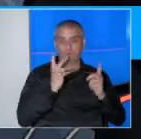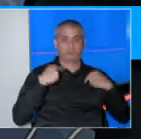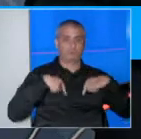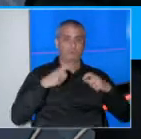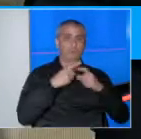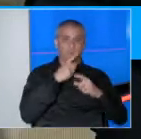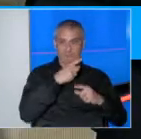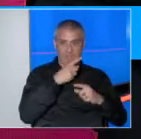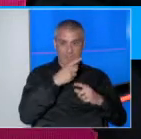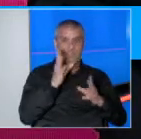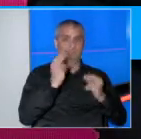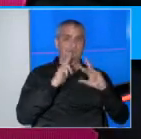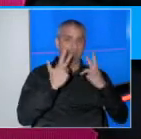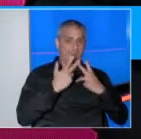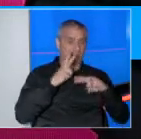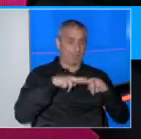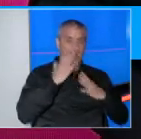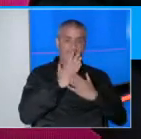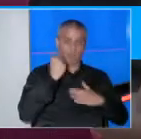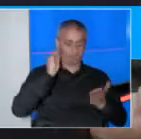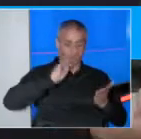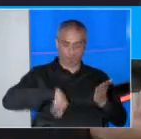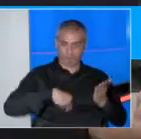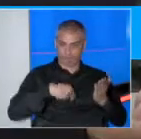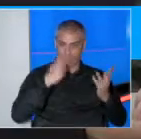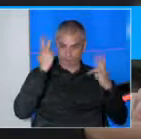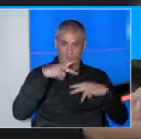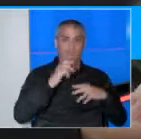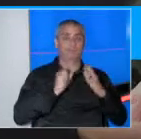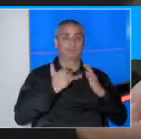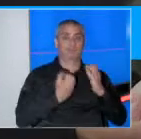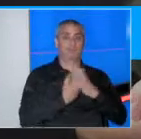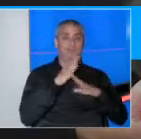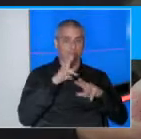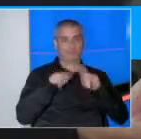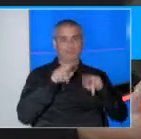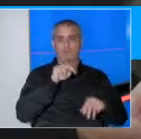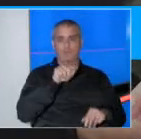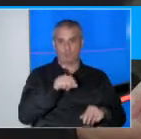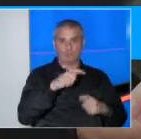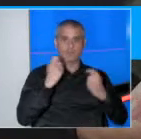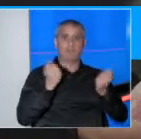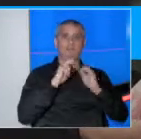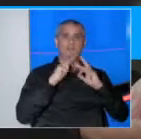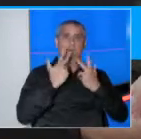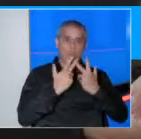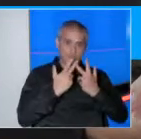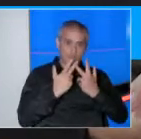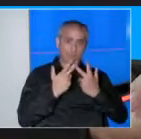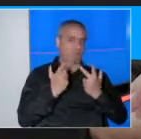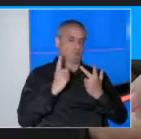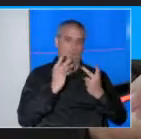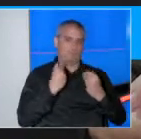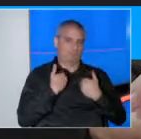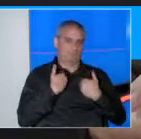ראש המפלגה ביחד עם הצוות, לאחר שיחתם ההסכם ויהיה ברור שהוקמת ממשלה, יעסקו בדברים האלה, יפרסמו לציבור, זה בטח לא